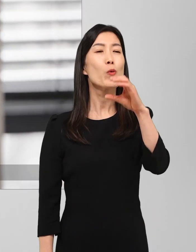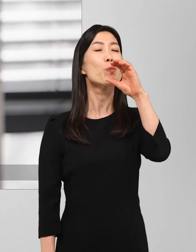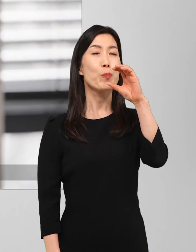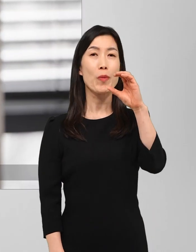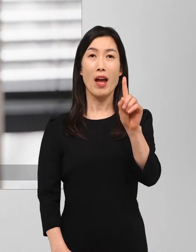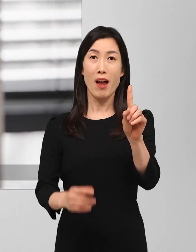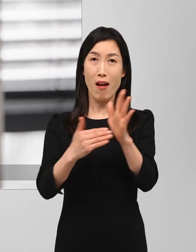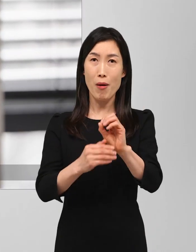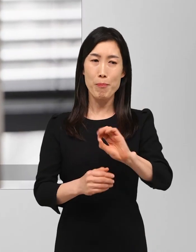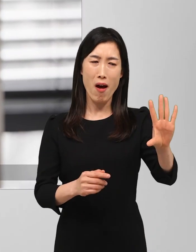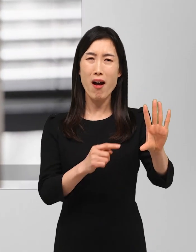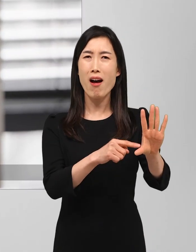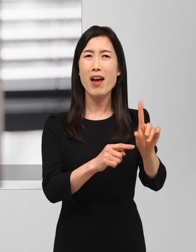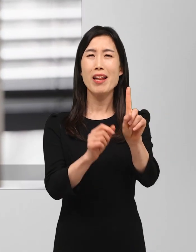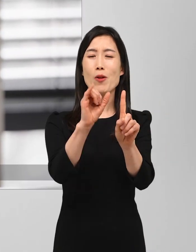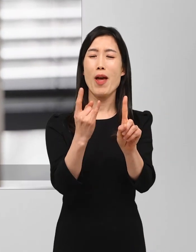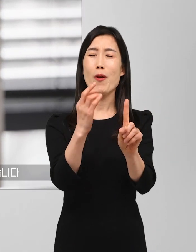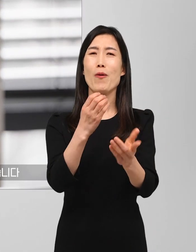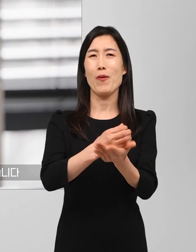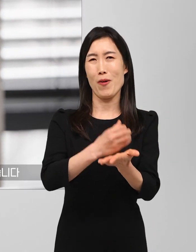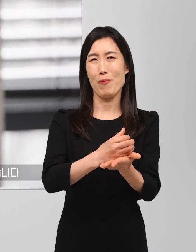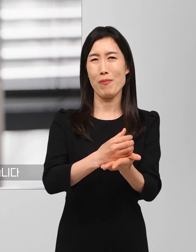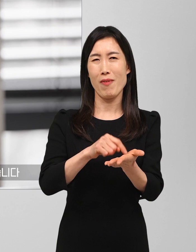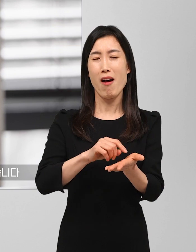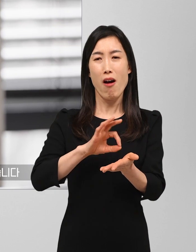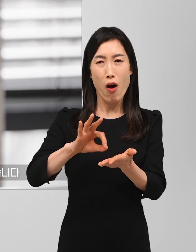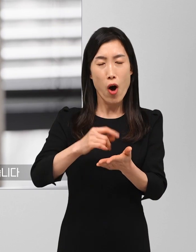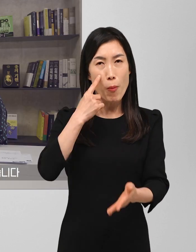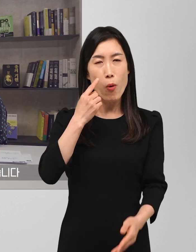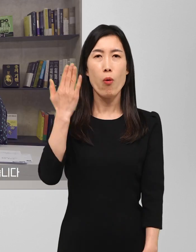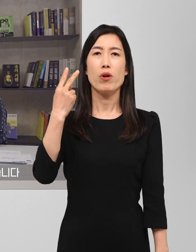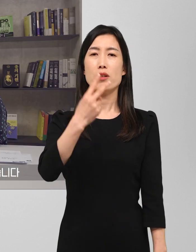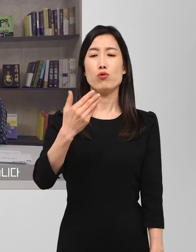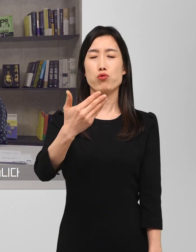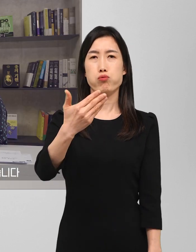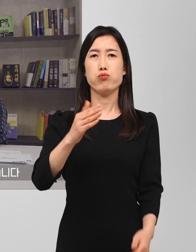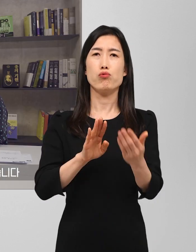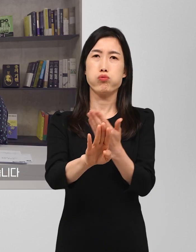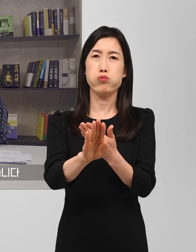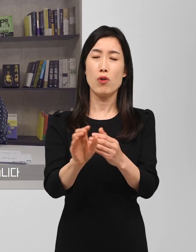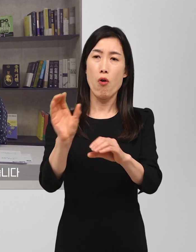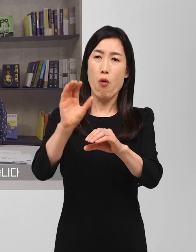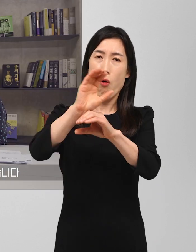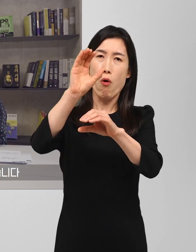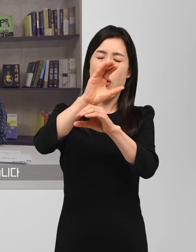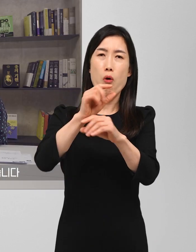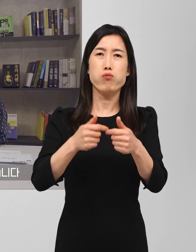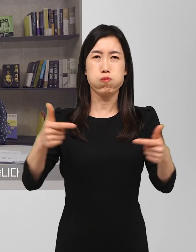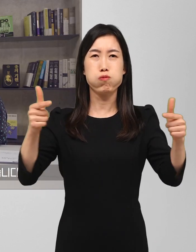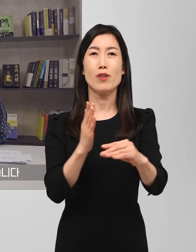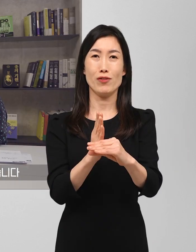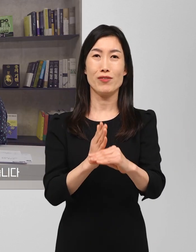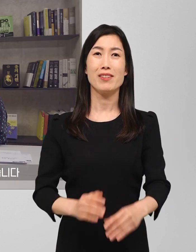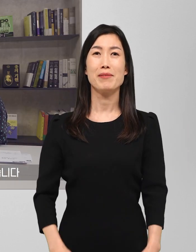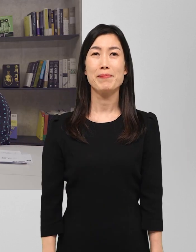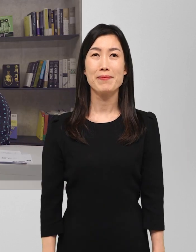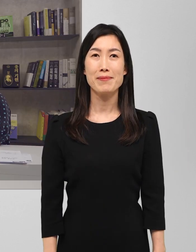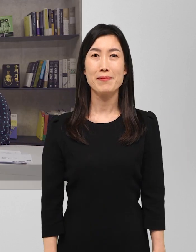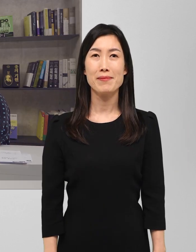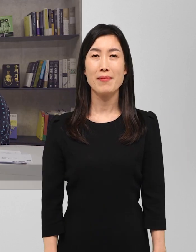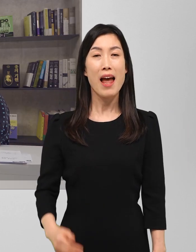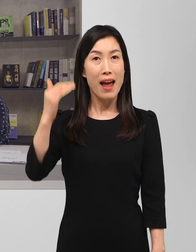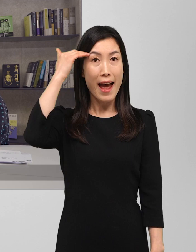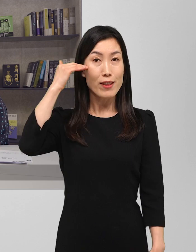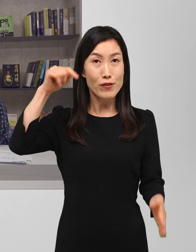한 번 마시고 버리게 되는 일회용 컵. 일회용 컵의 배출량은 2009년 이후 꾸준히 증가세를 보이고 있습니다.